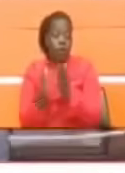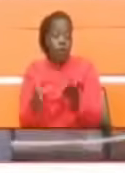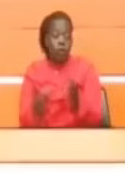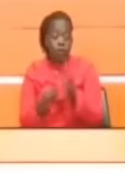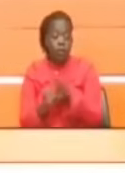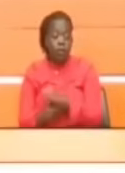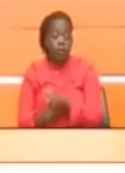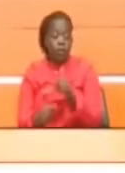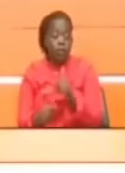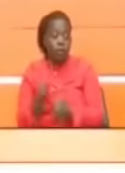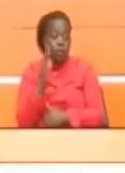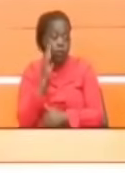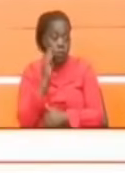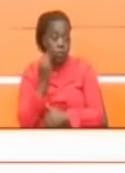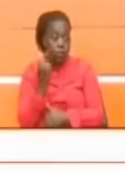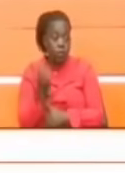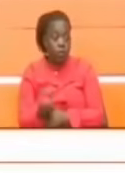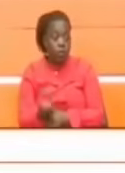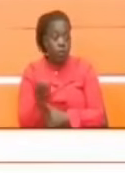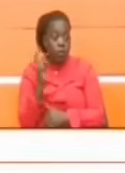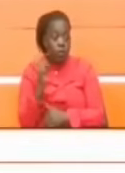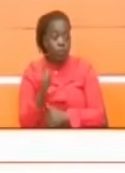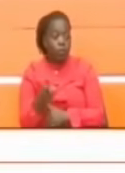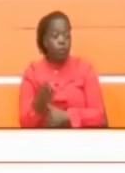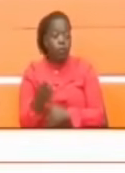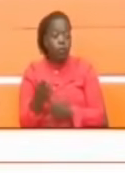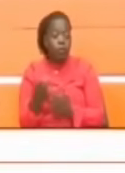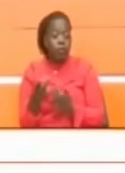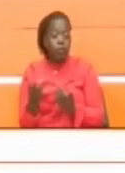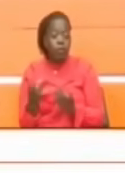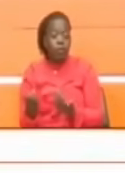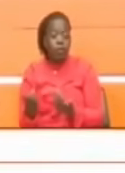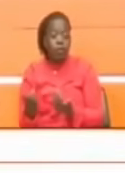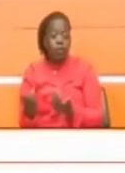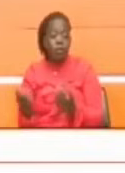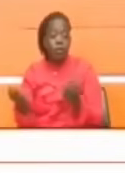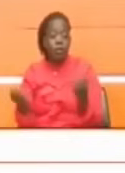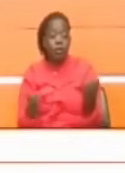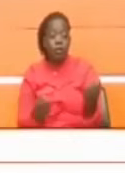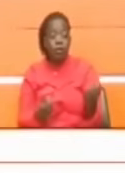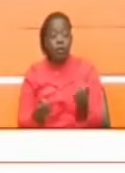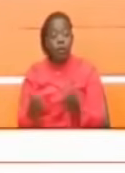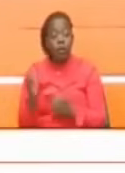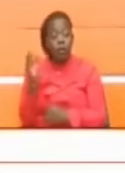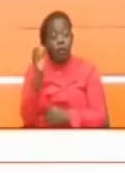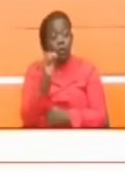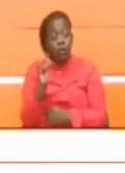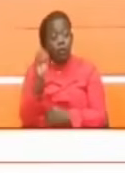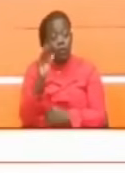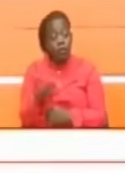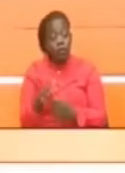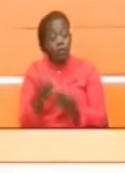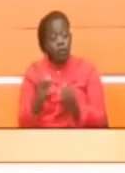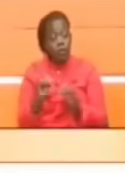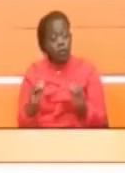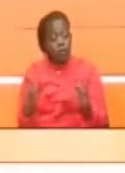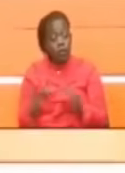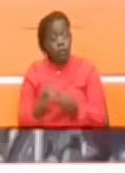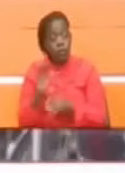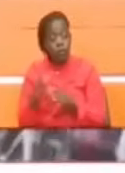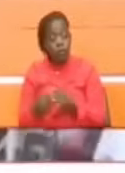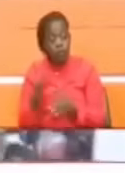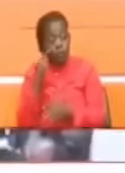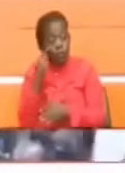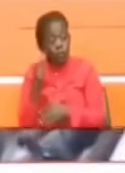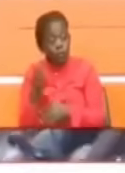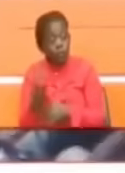kwe bayitamu. Ssaawa zino zaagenda ng'okutuuka wano nga n'emmotoka banoonya nnoonye nga mu paaka ziweddemu naye zizo zonna oziraba